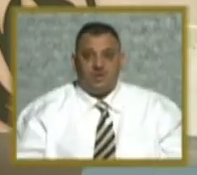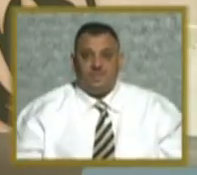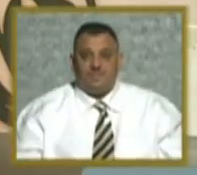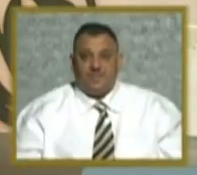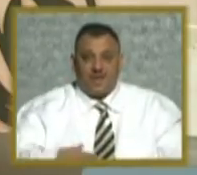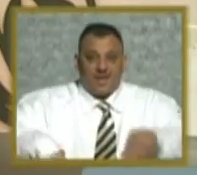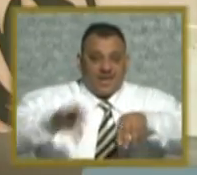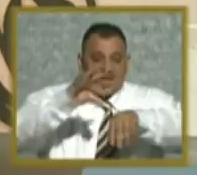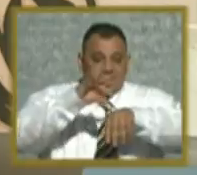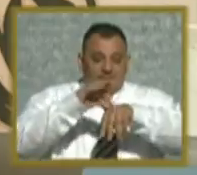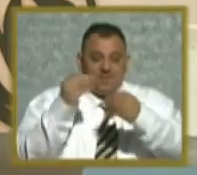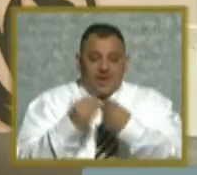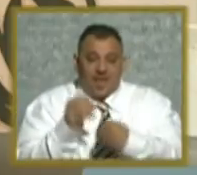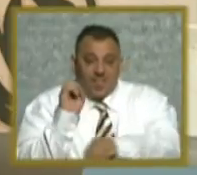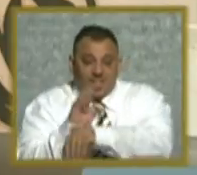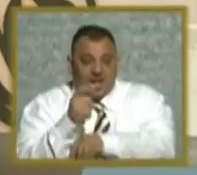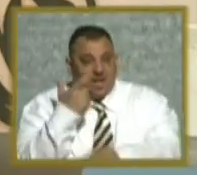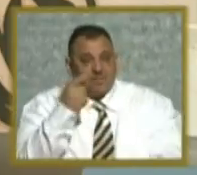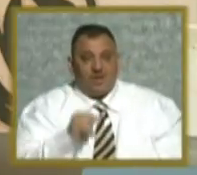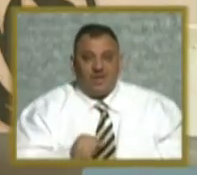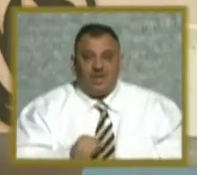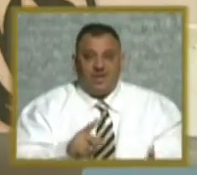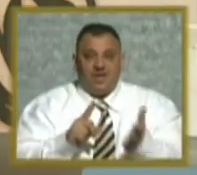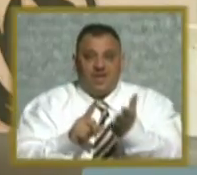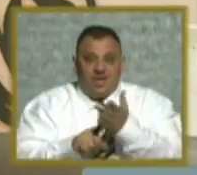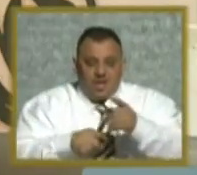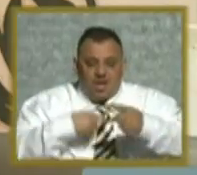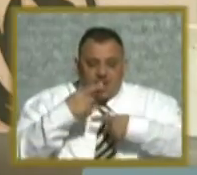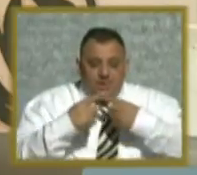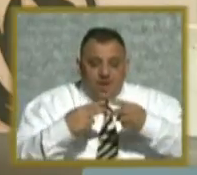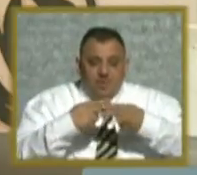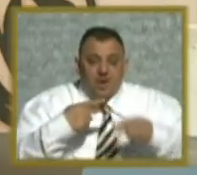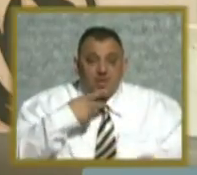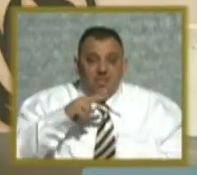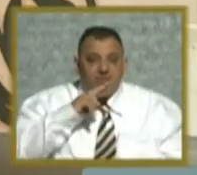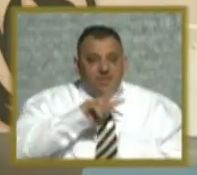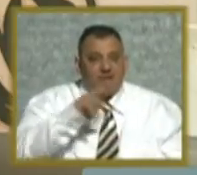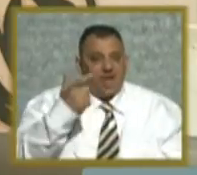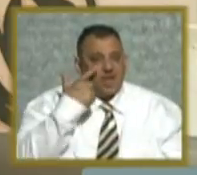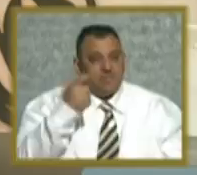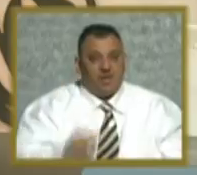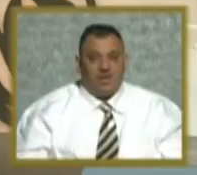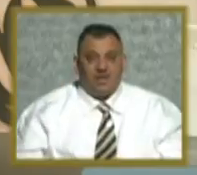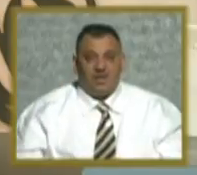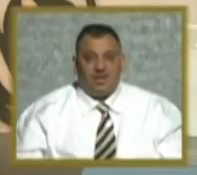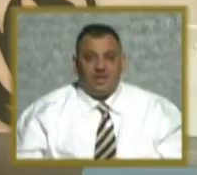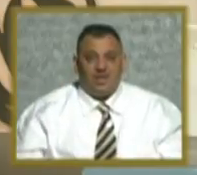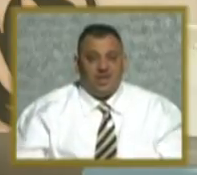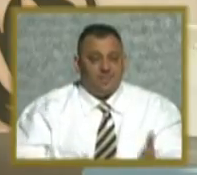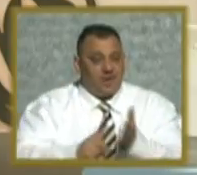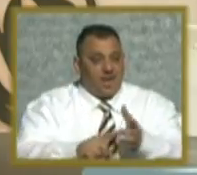الآن للأسف يقول من باب الدعوة نكذب ونرغب الناس، يأتون بقصص وكذا كذب وبمنامات كذب، يقول حتى نرهب